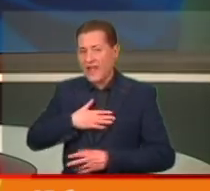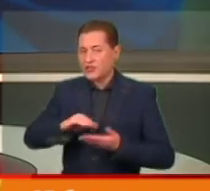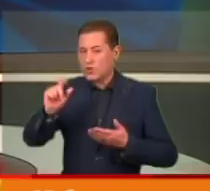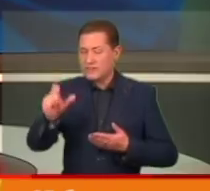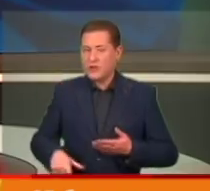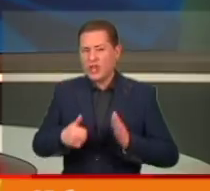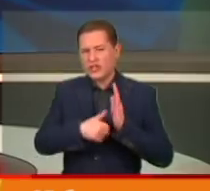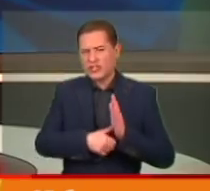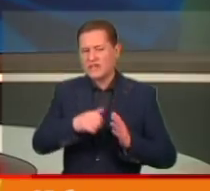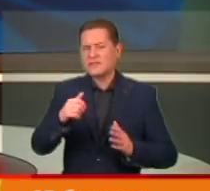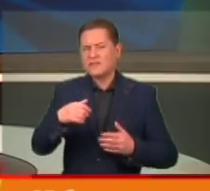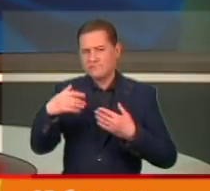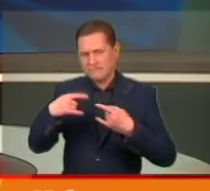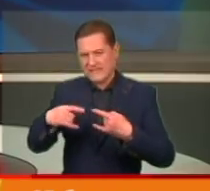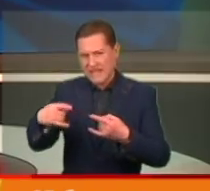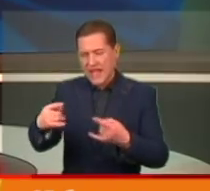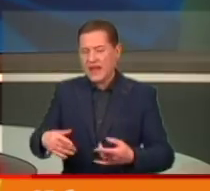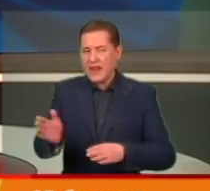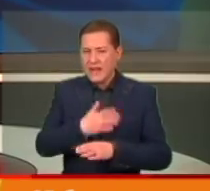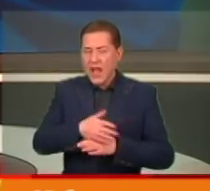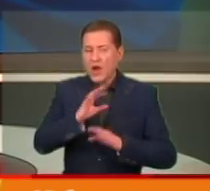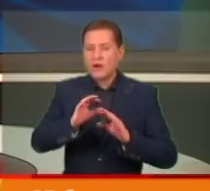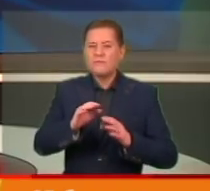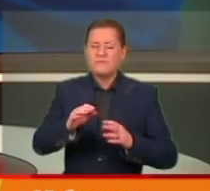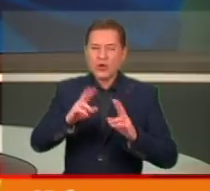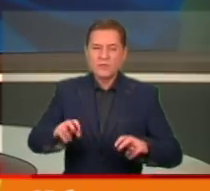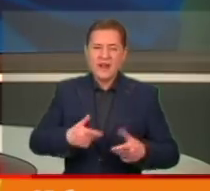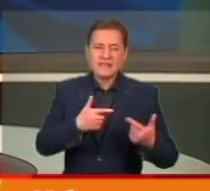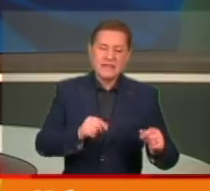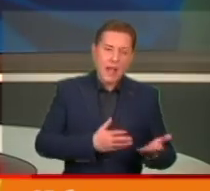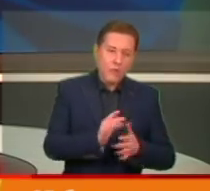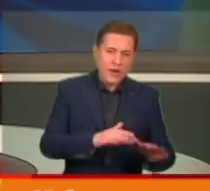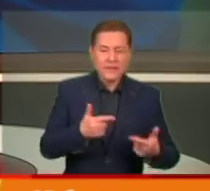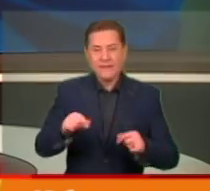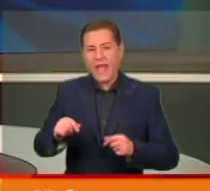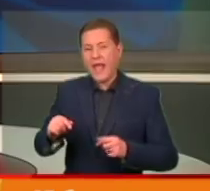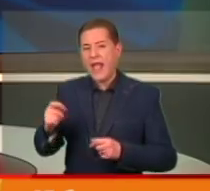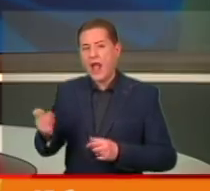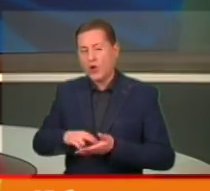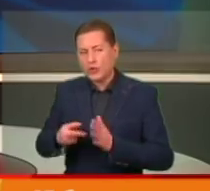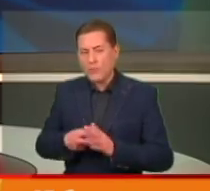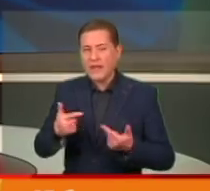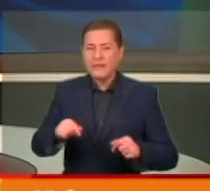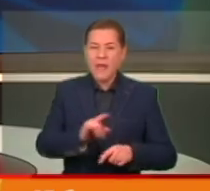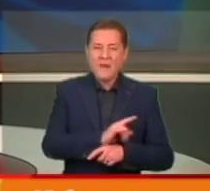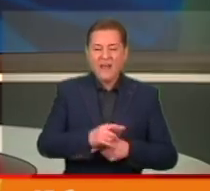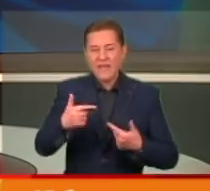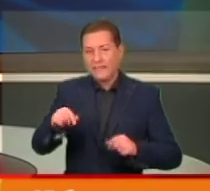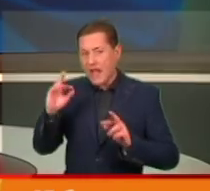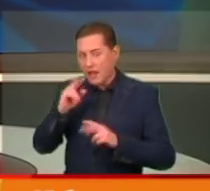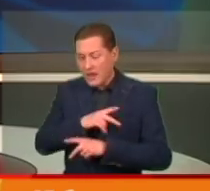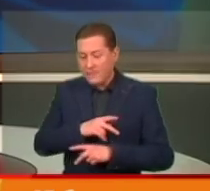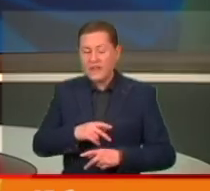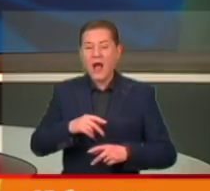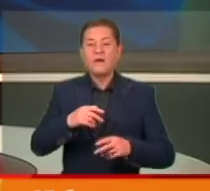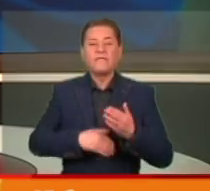серій розбирався, де правда, де кривда, де політика, а де економіка, хто і в чому завинив. А у завершальній серії розповість про